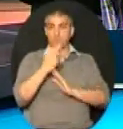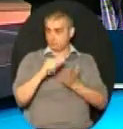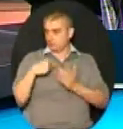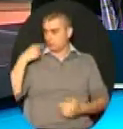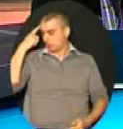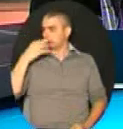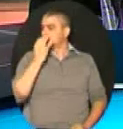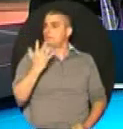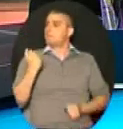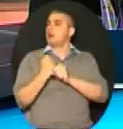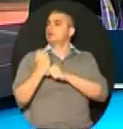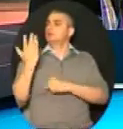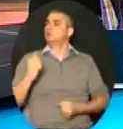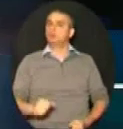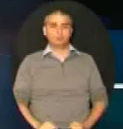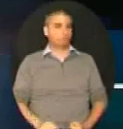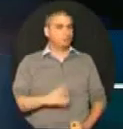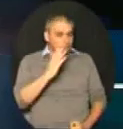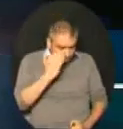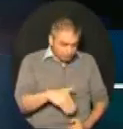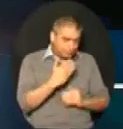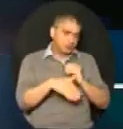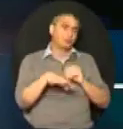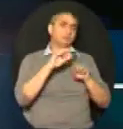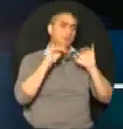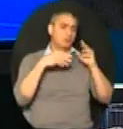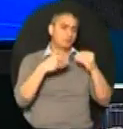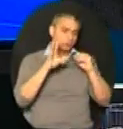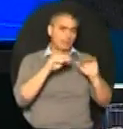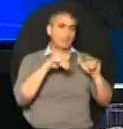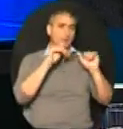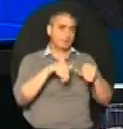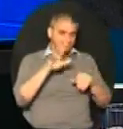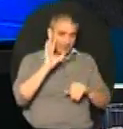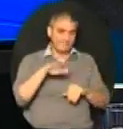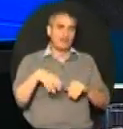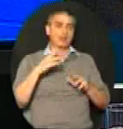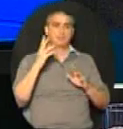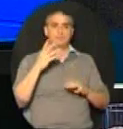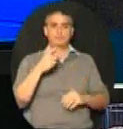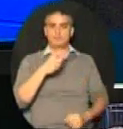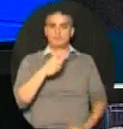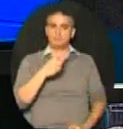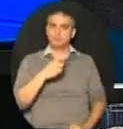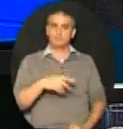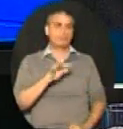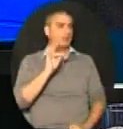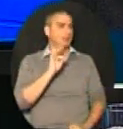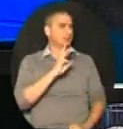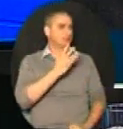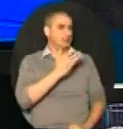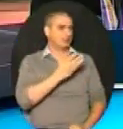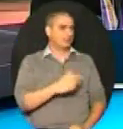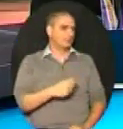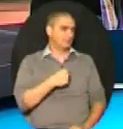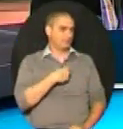להתמסמן. לכן אני יודעת, לכן אני שואלת שבוא נשמע את טליה ססון. יגיעו לפשרה בעניין המקוואות ויהיו בלניות גם לגברים. טליה ססון. אני רוצה להגיד לכם דבר